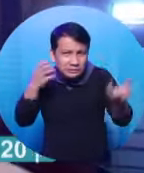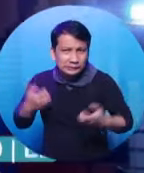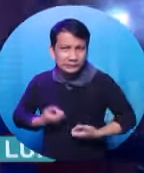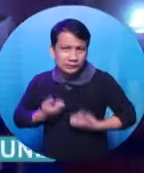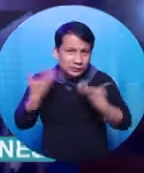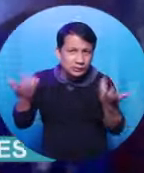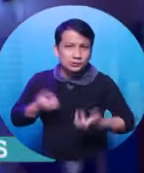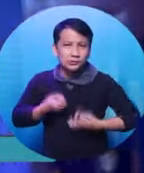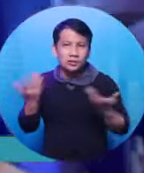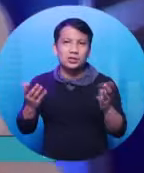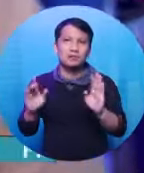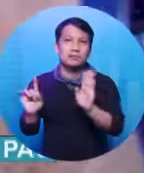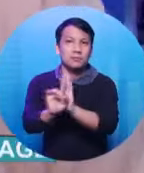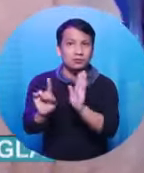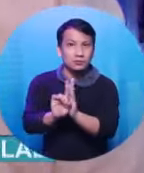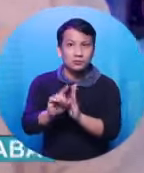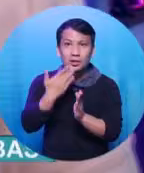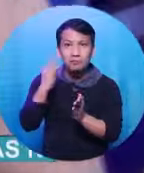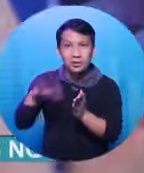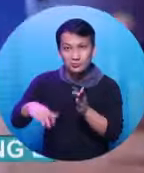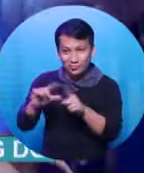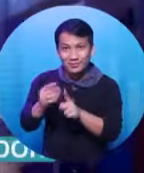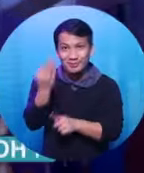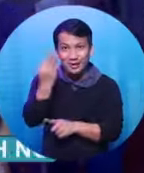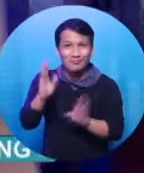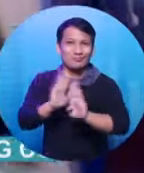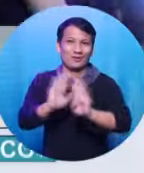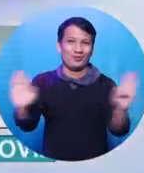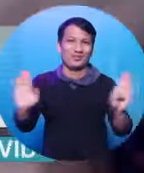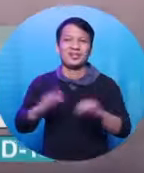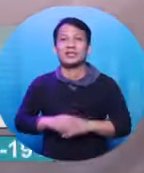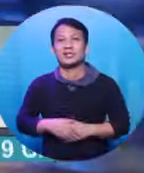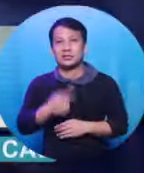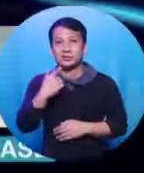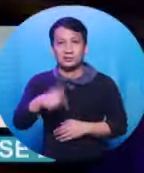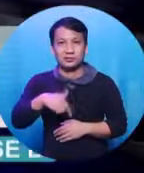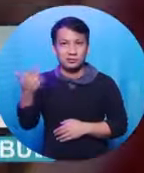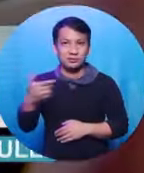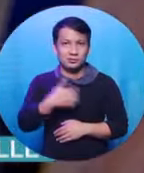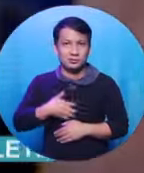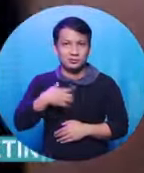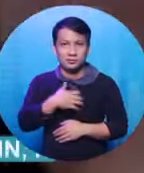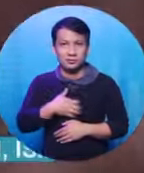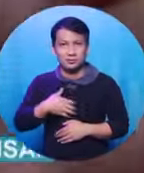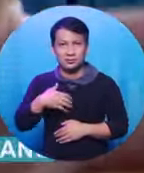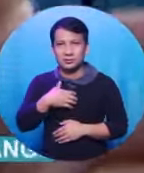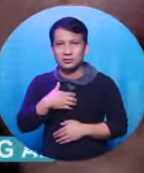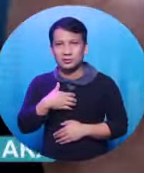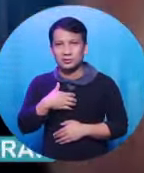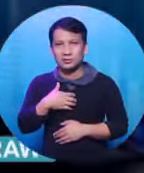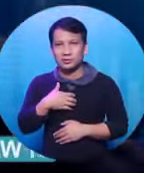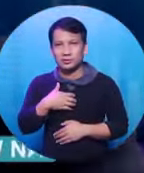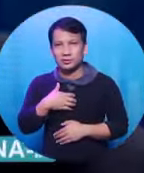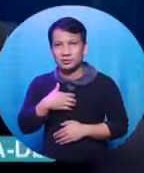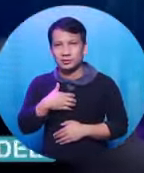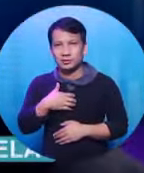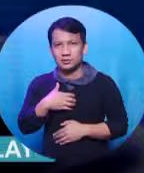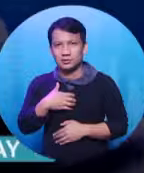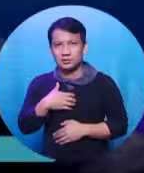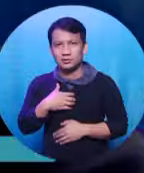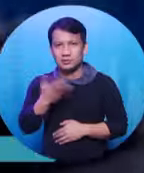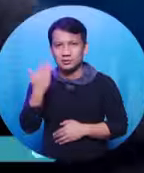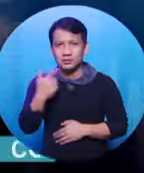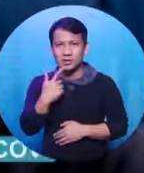humugo. Pero bawal magmura. At kung meron mga sumbong, eto po si Kapitana Kamo! Yes! Halika ka dito,